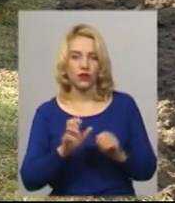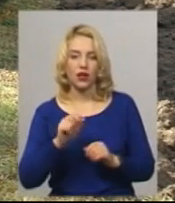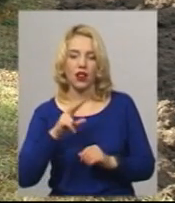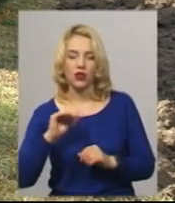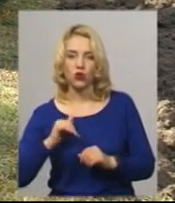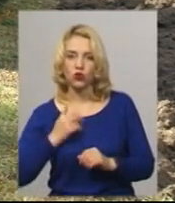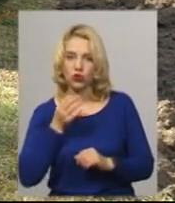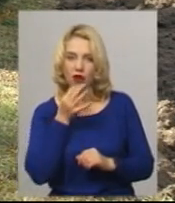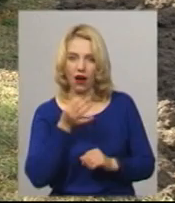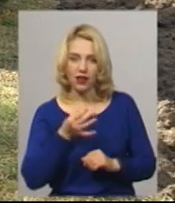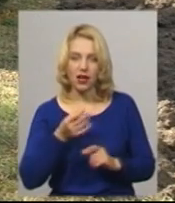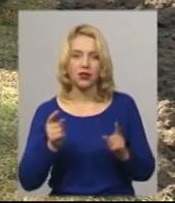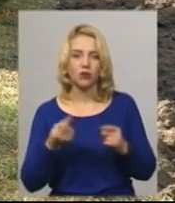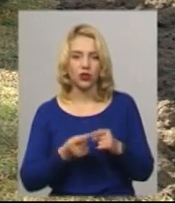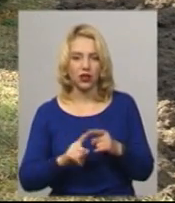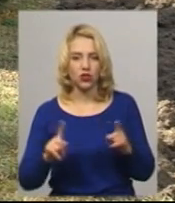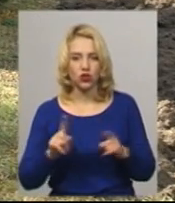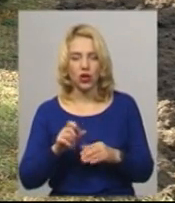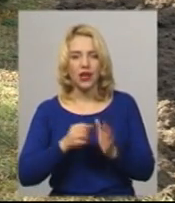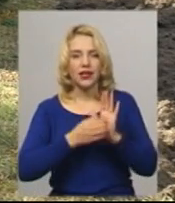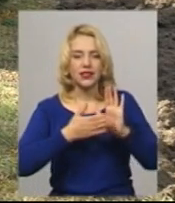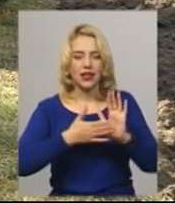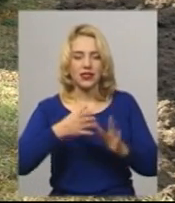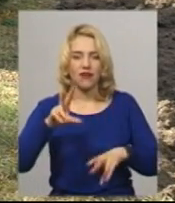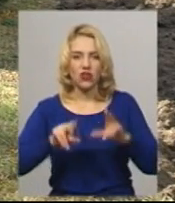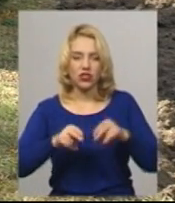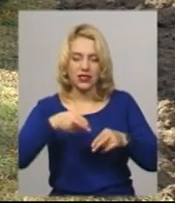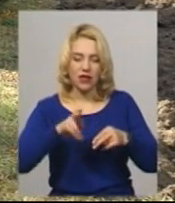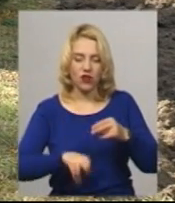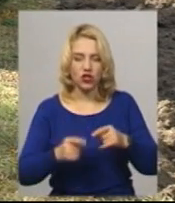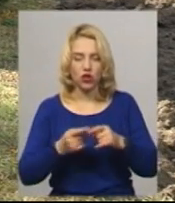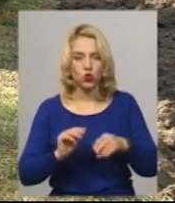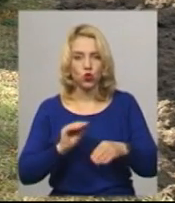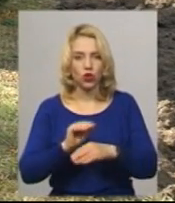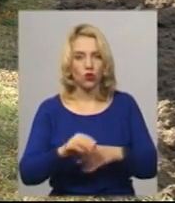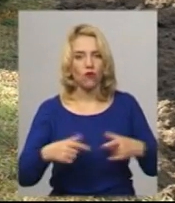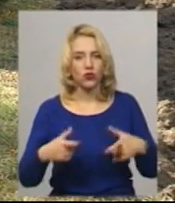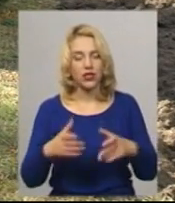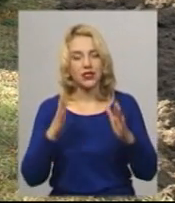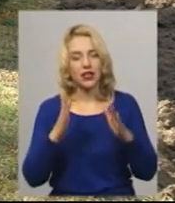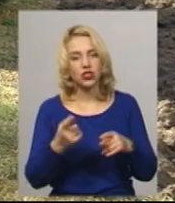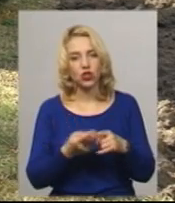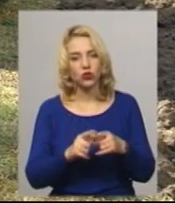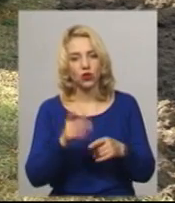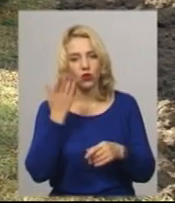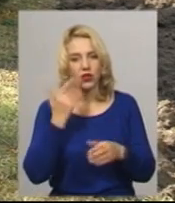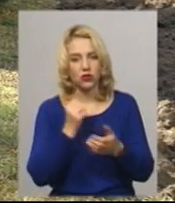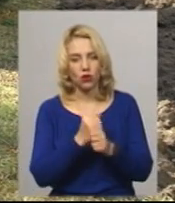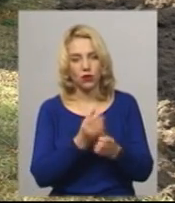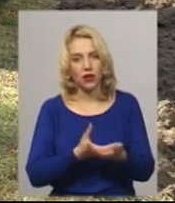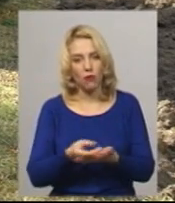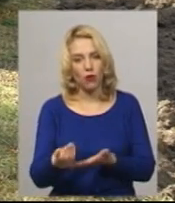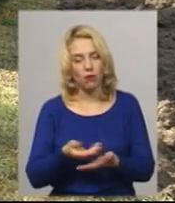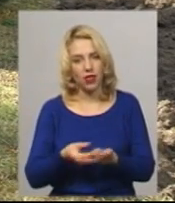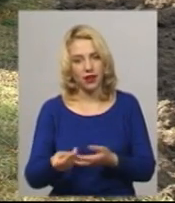хочу нагадати про те, що реєстрація вважається завершеною на цю додаткову сесію лише тоді, коли зроблена проплата. На відміну